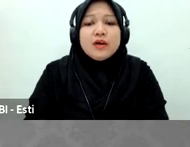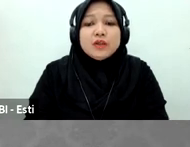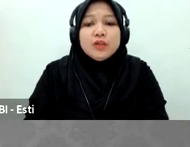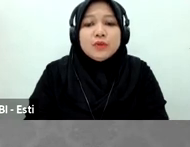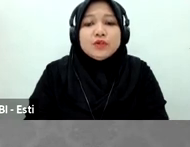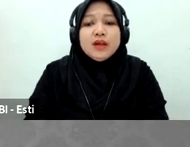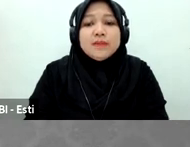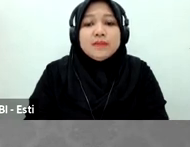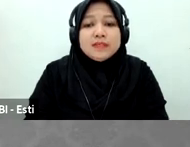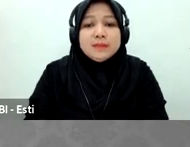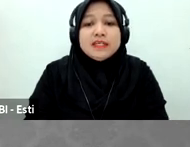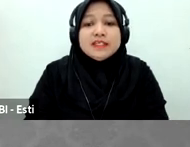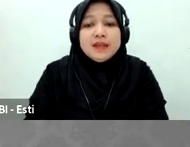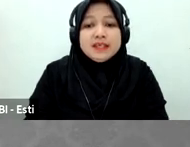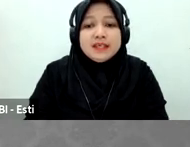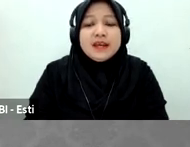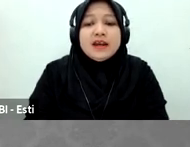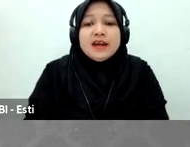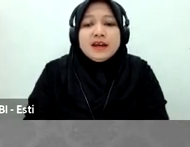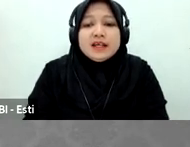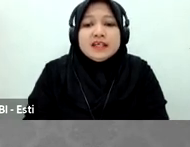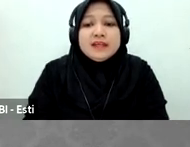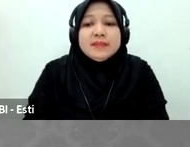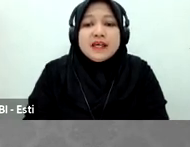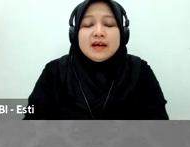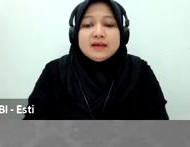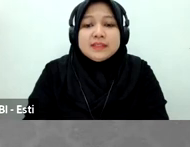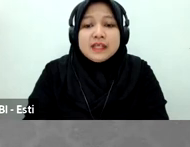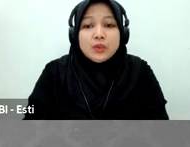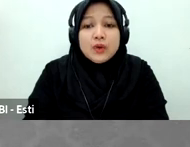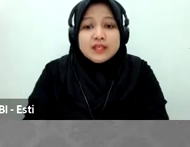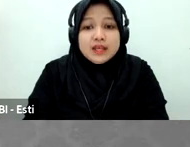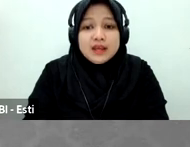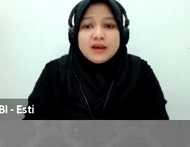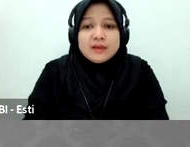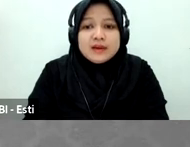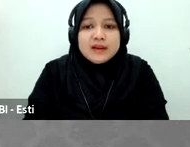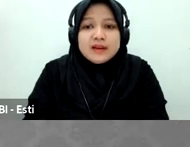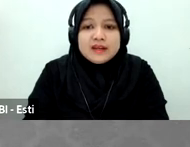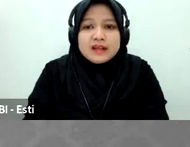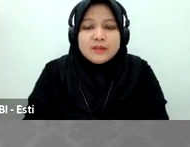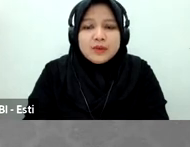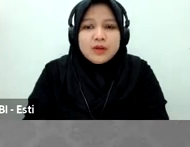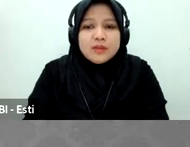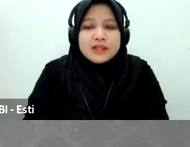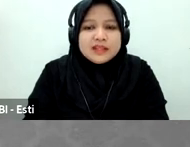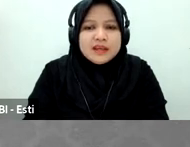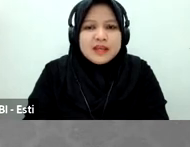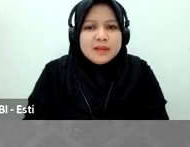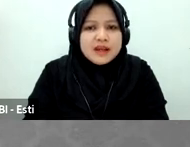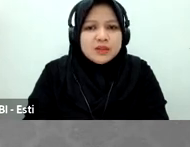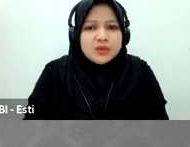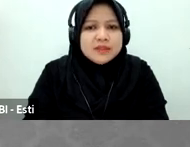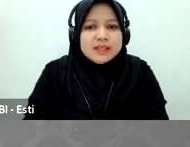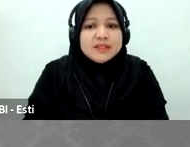orang tuh itu juga bisa menjadi jdi-01 ini bisa-bisa keduanya Mungkin orang